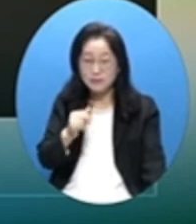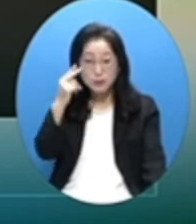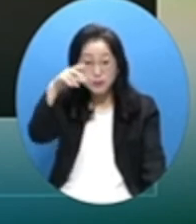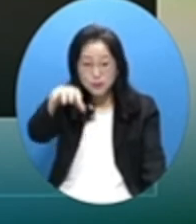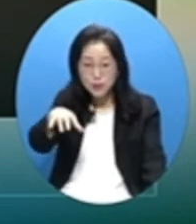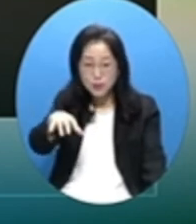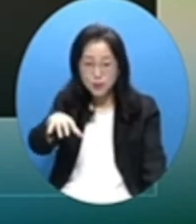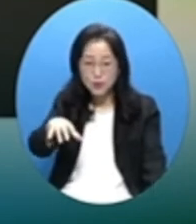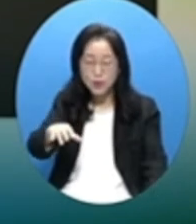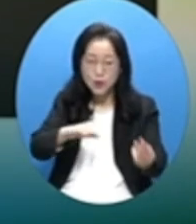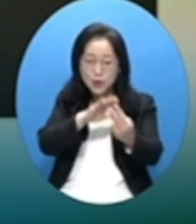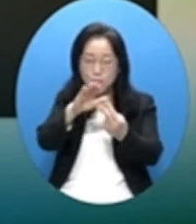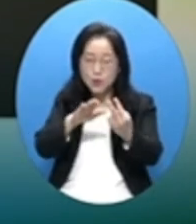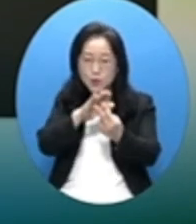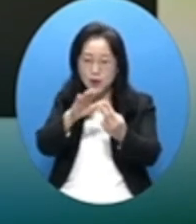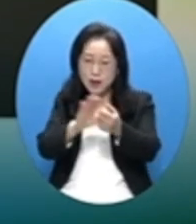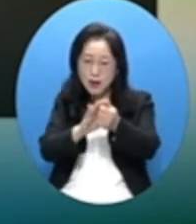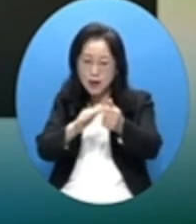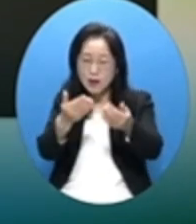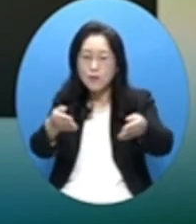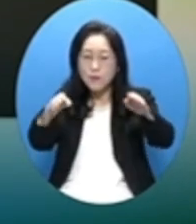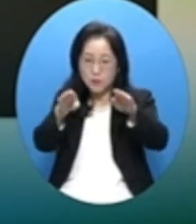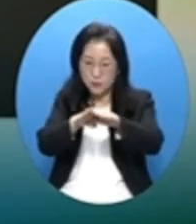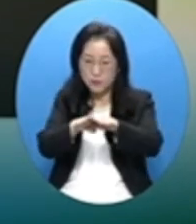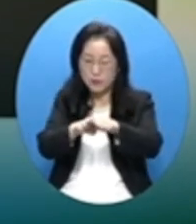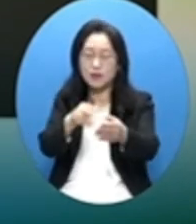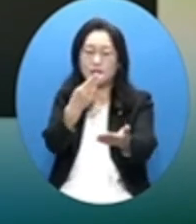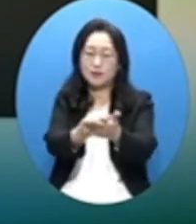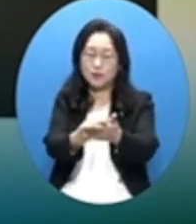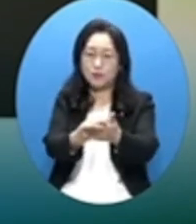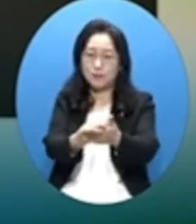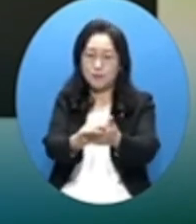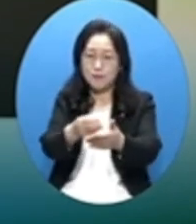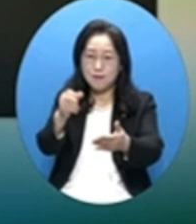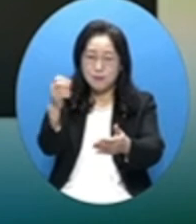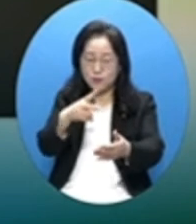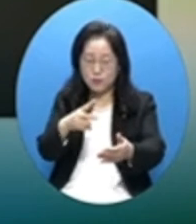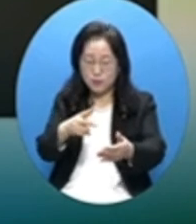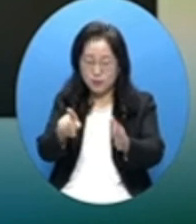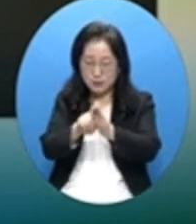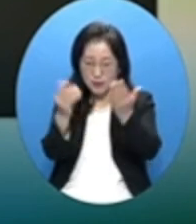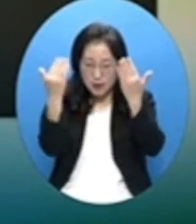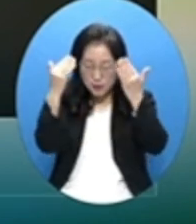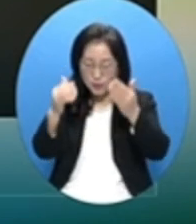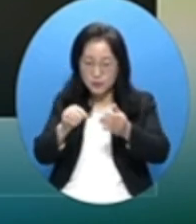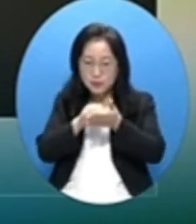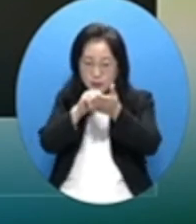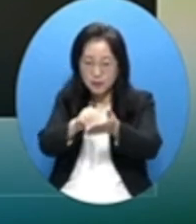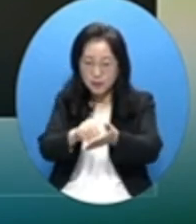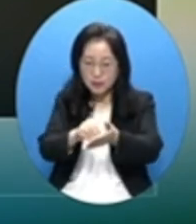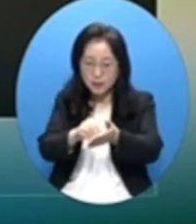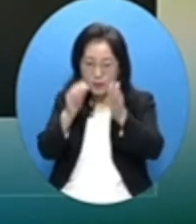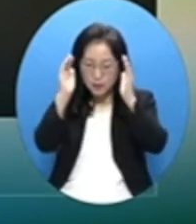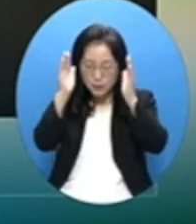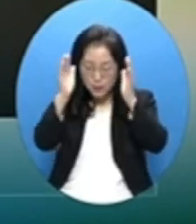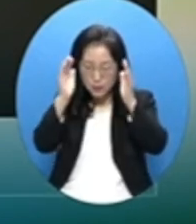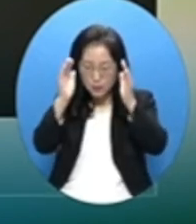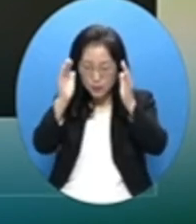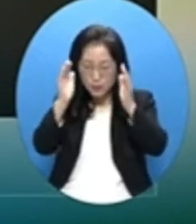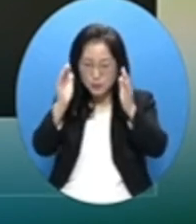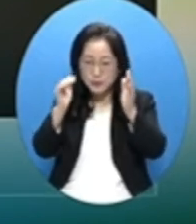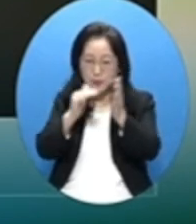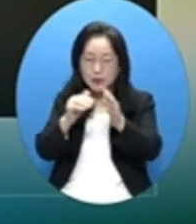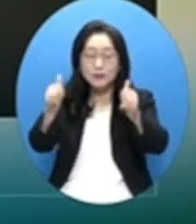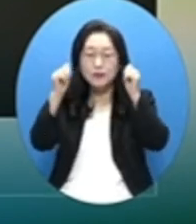2015년 월드미션 대학교에 온라인으로 입학을 해서 목격 석사 과정을 공부하여 2020년 6월 6일 월드미션